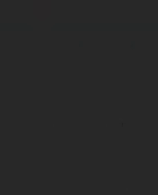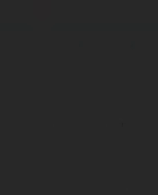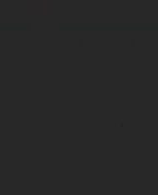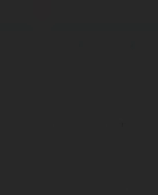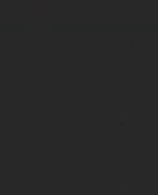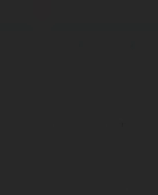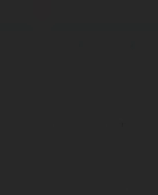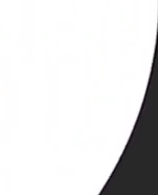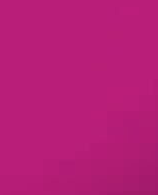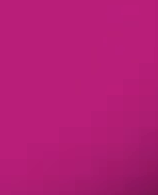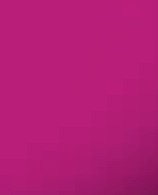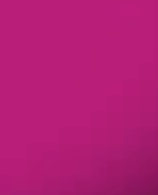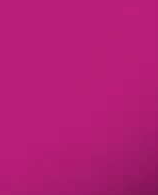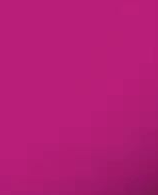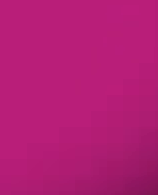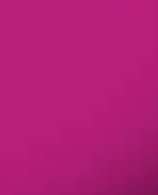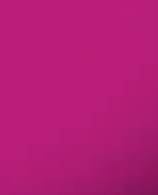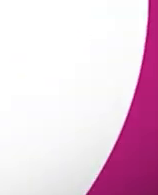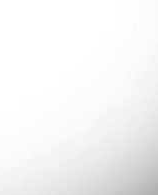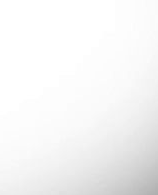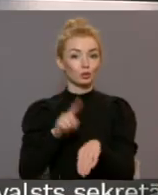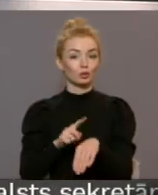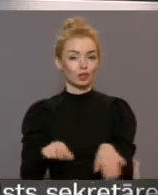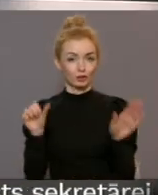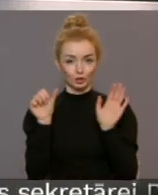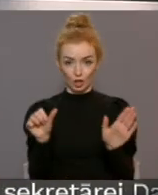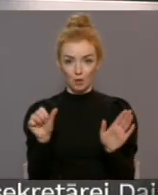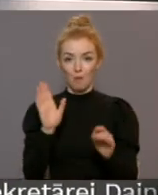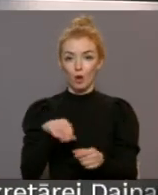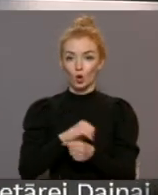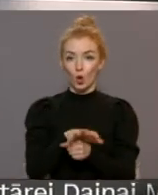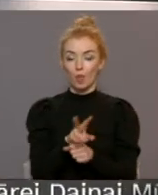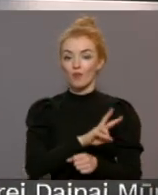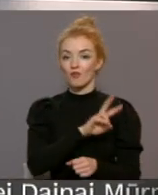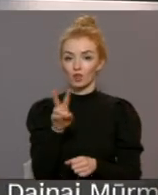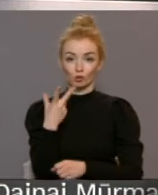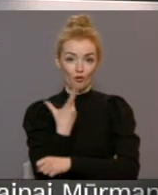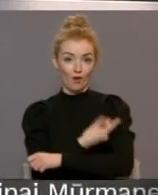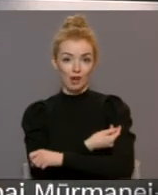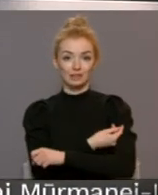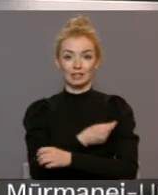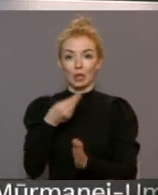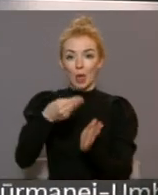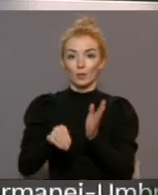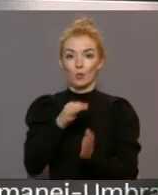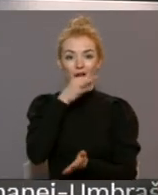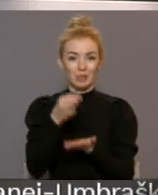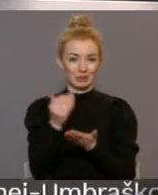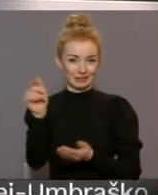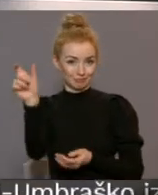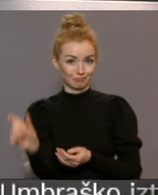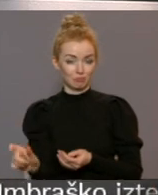Re, viss ēters ir te! Par COVID-19 vakcīnu iepirkumu atbildīgās